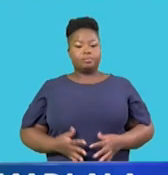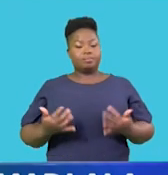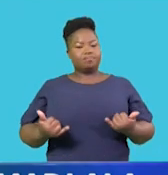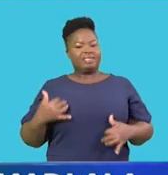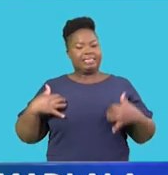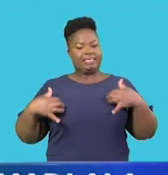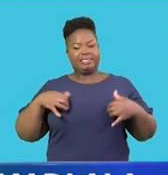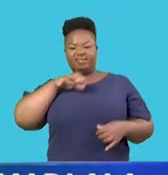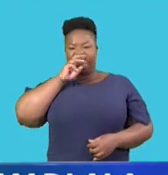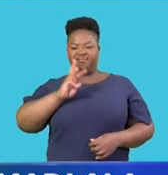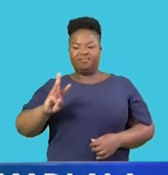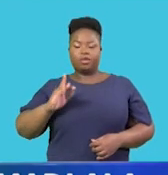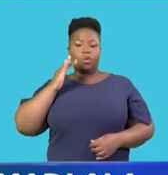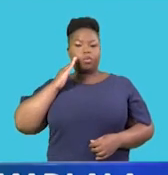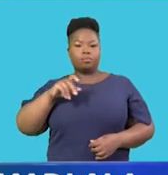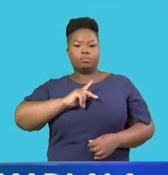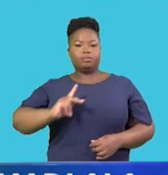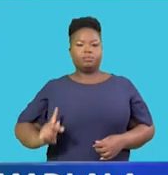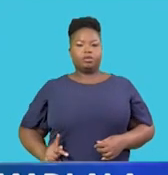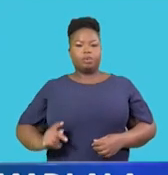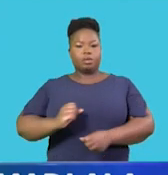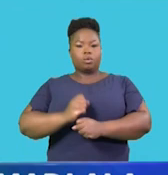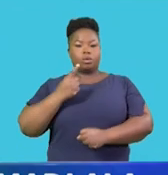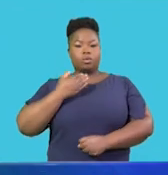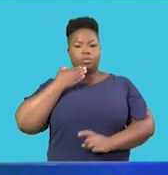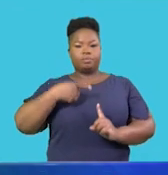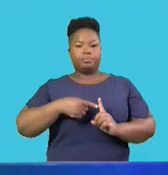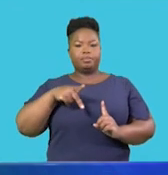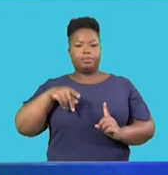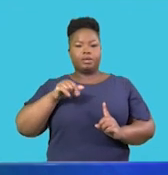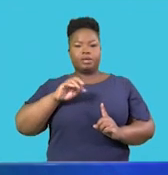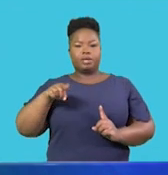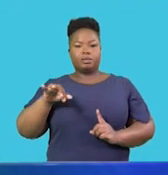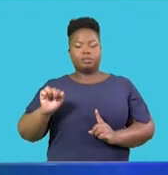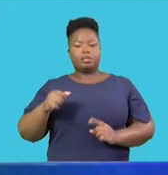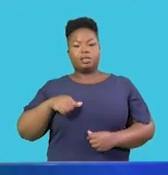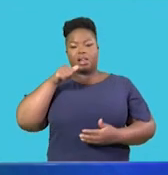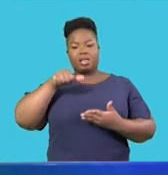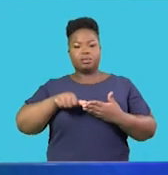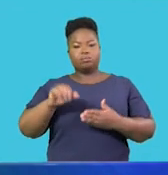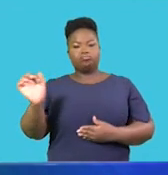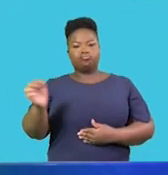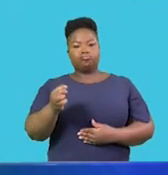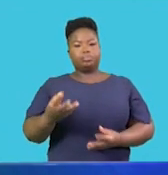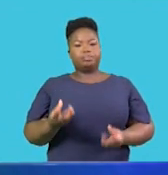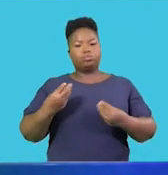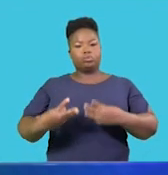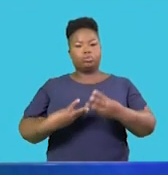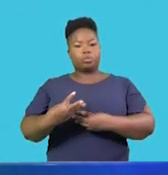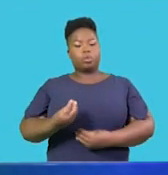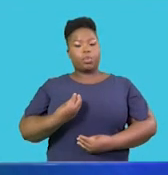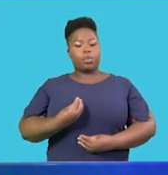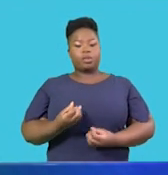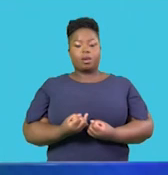Ibiluvuyo nemincili ngelixa inkulubaphathiswa yase Rhawutini uPanyaza Lesufi inikela ngencwadi zokuqeshwa kubantu abatsha